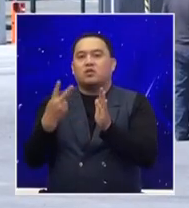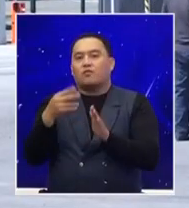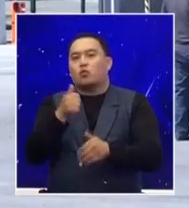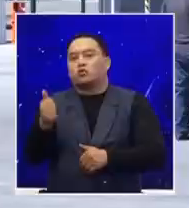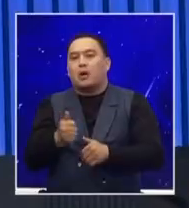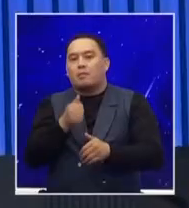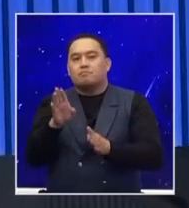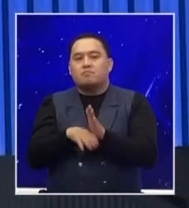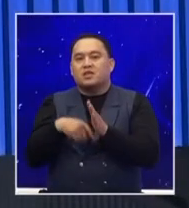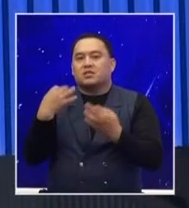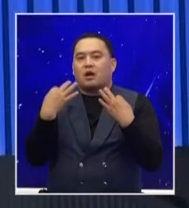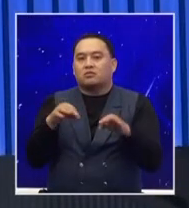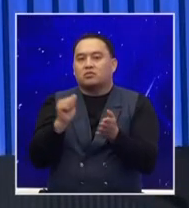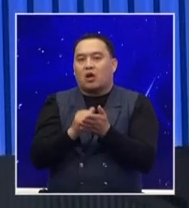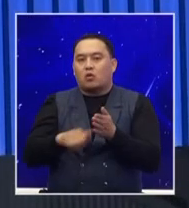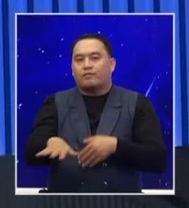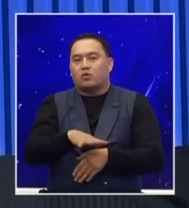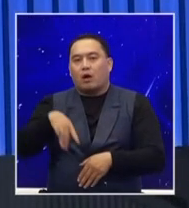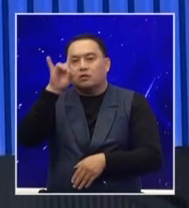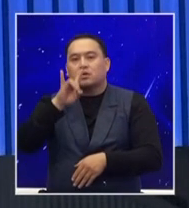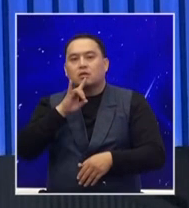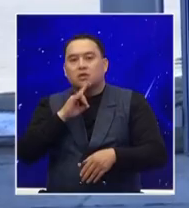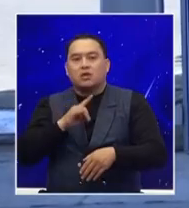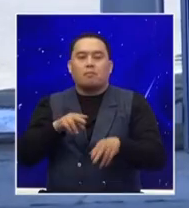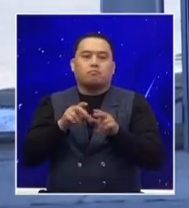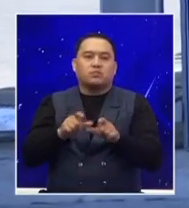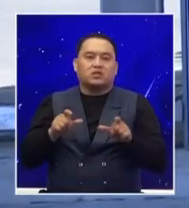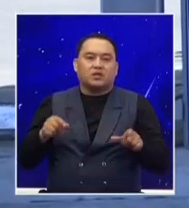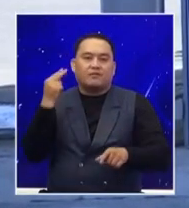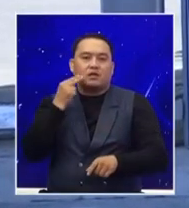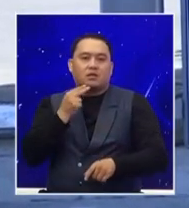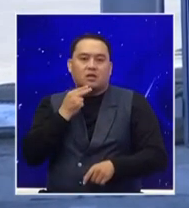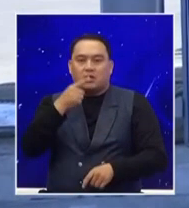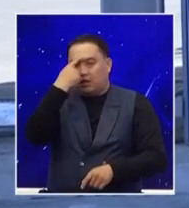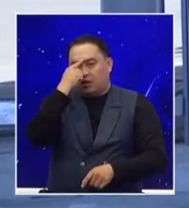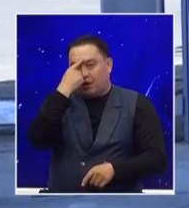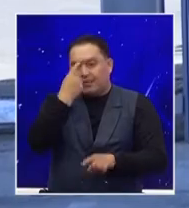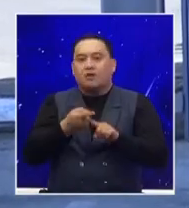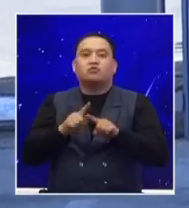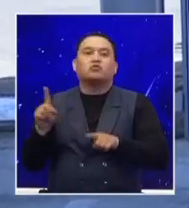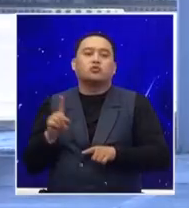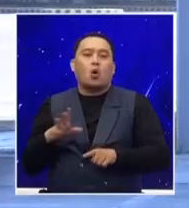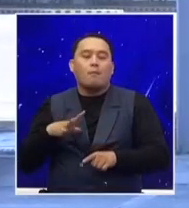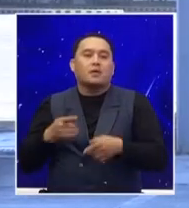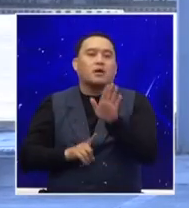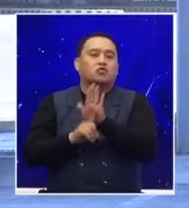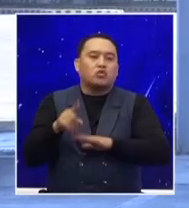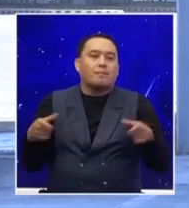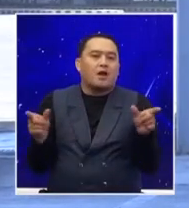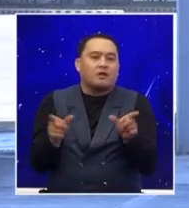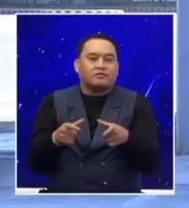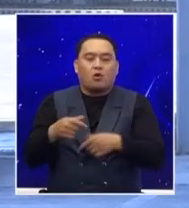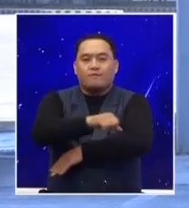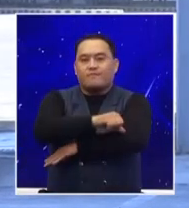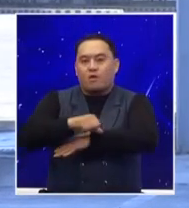72-часовое безвизовое пребывание на территории Казахстана транзитных пассажиров из Китая и Индии. Отметим, с начала пандемии приграничная